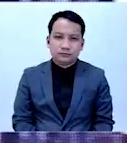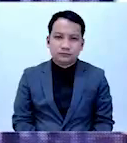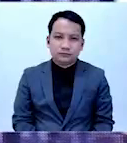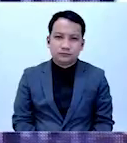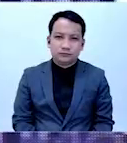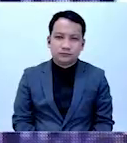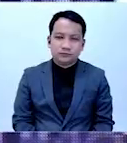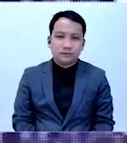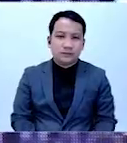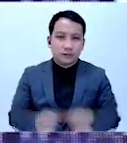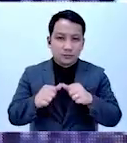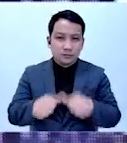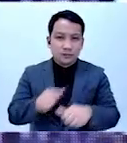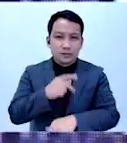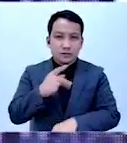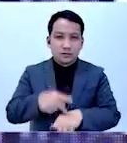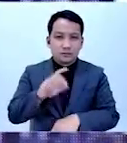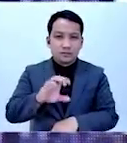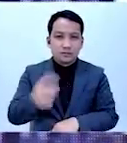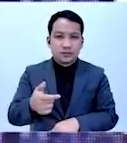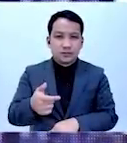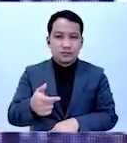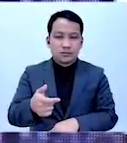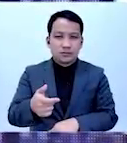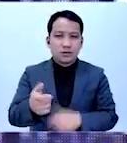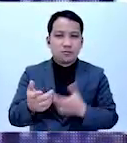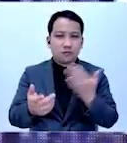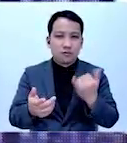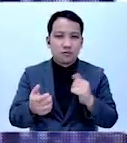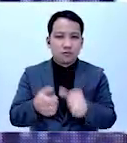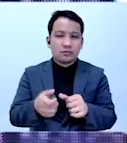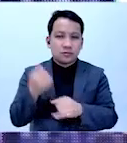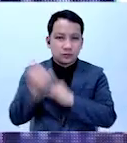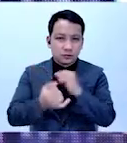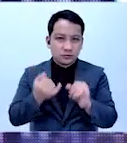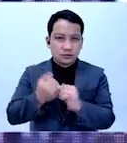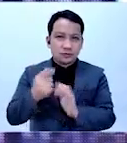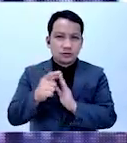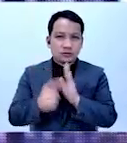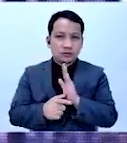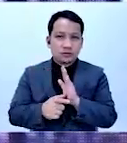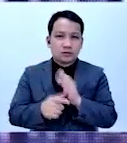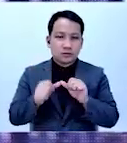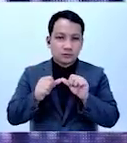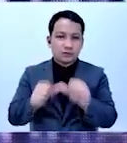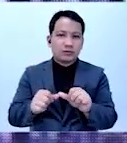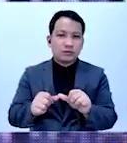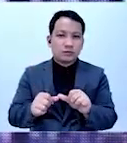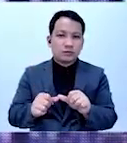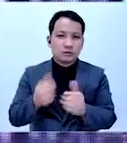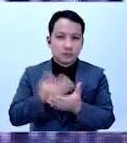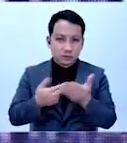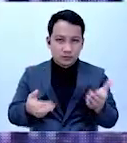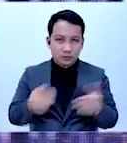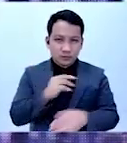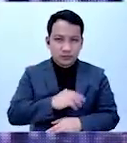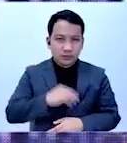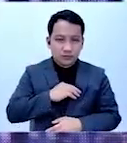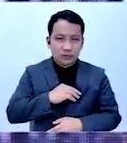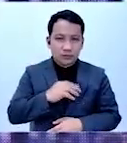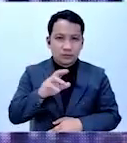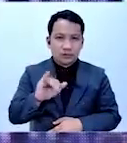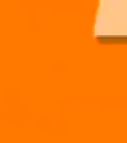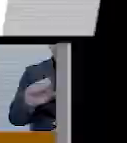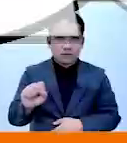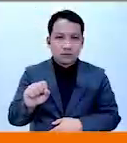Nanindigan ng Philippine Coast Guard na panghahawakan nila ang international law sa pagpapatuloy ng resupply mission sa Ayungin Shoal. Live